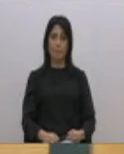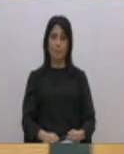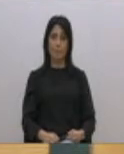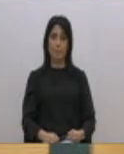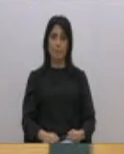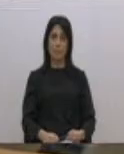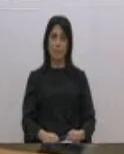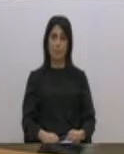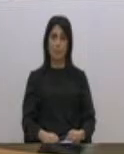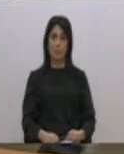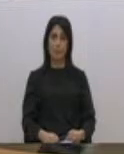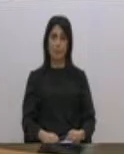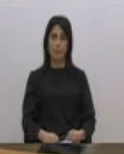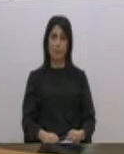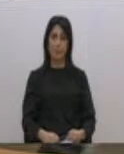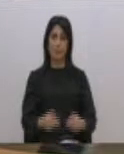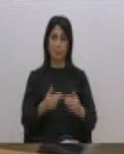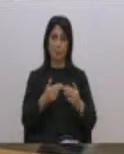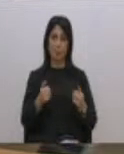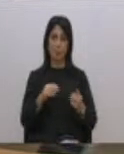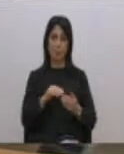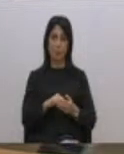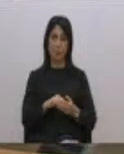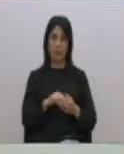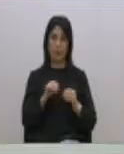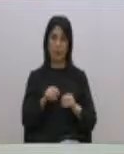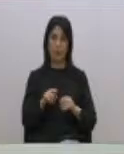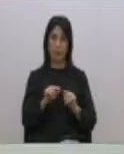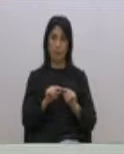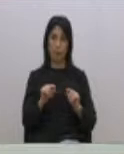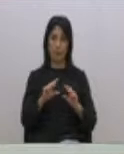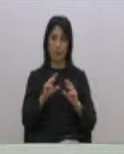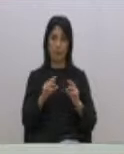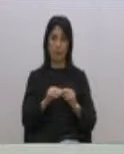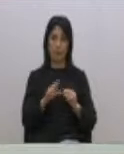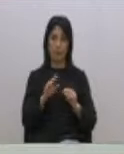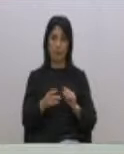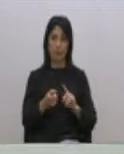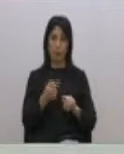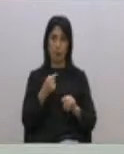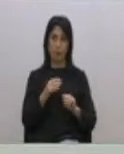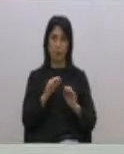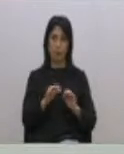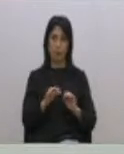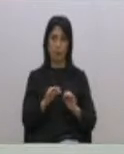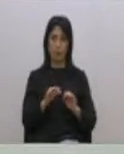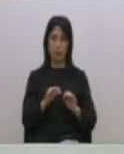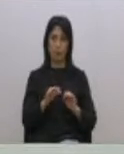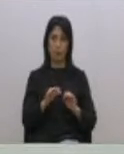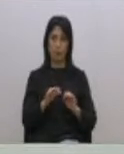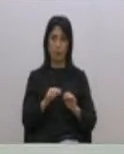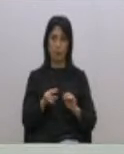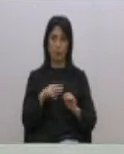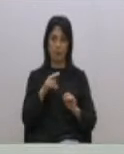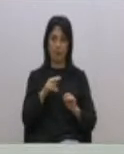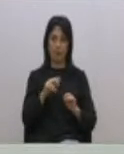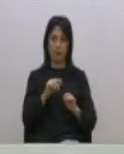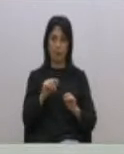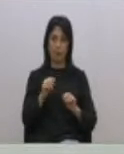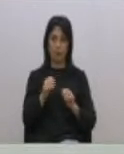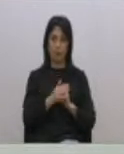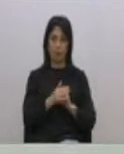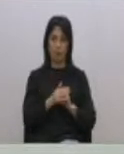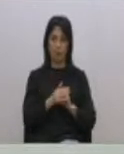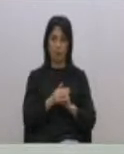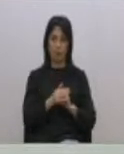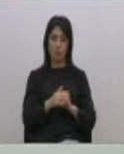კი ბატონო. კარგი ვიზია რომ მაშინ შეიძლება ეს პუნქტი საერთოდ იყოს ამოღებული პროექტის ეს დქვე პუნქტი მე-15